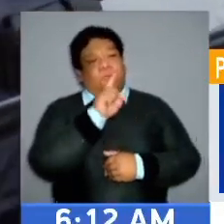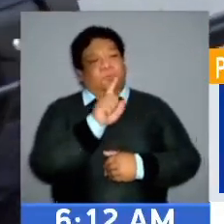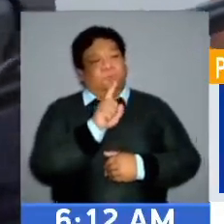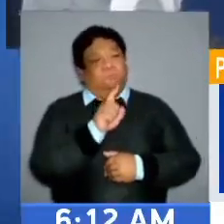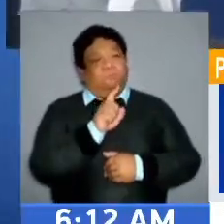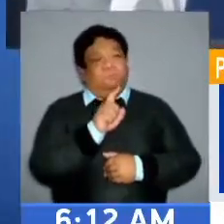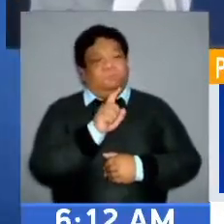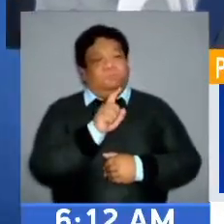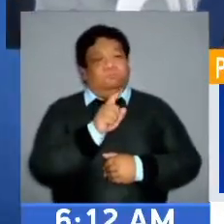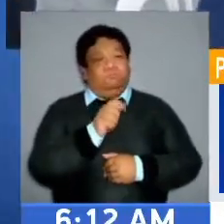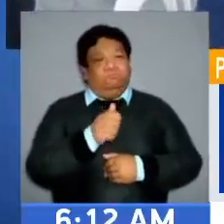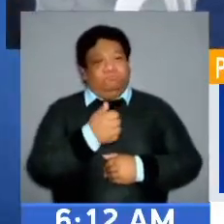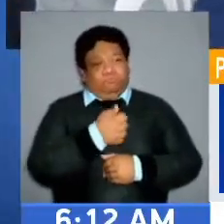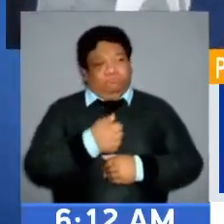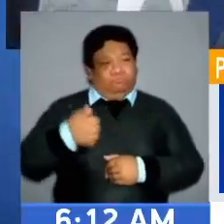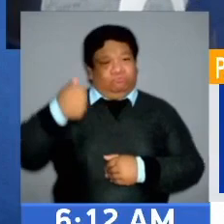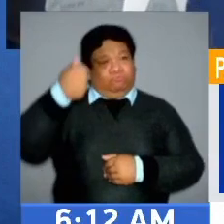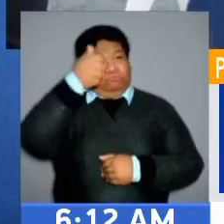Yayay na